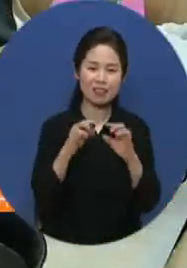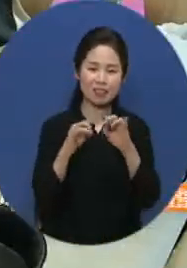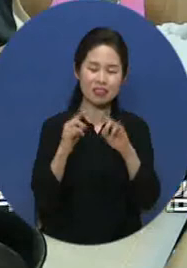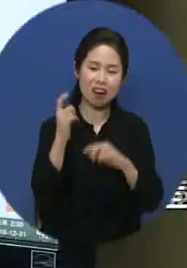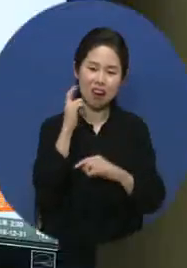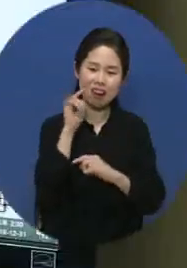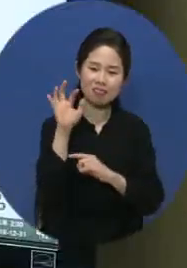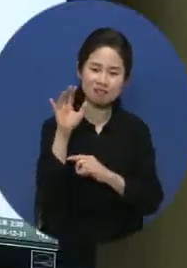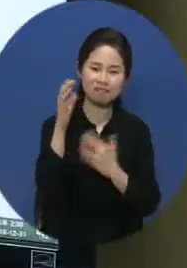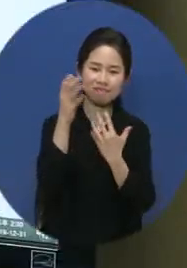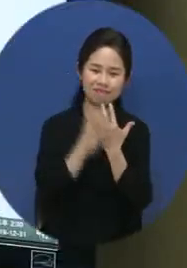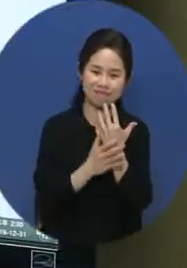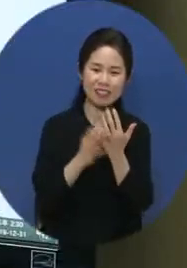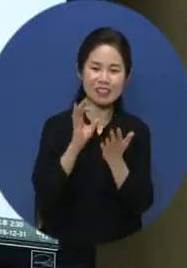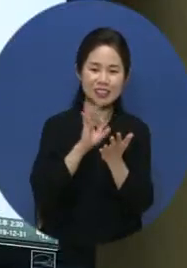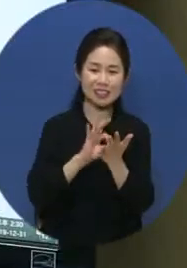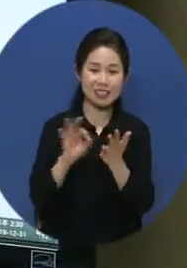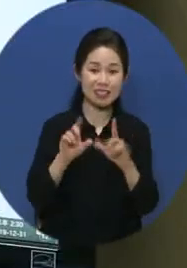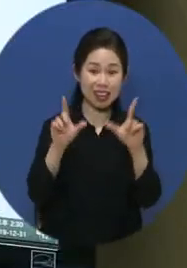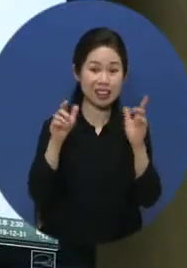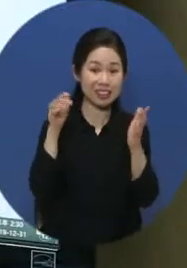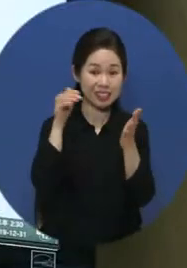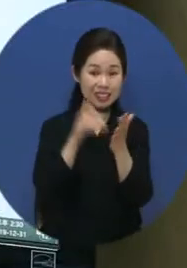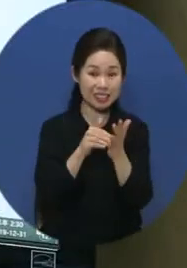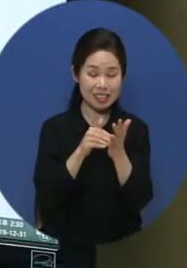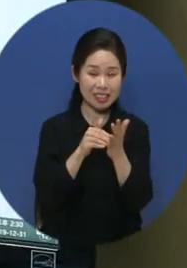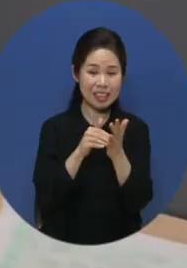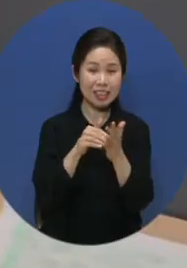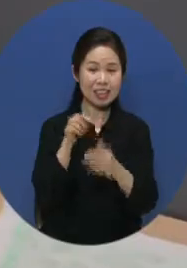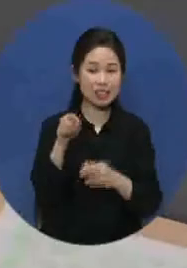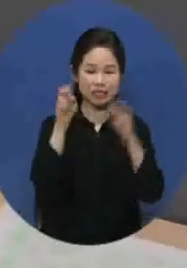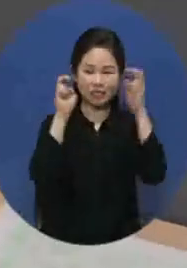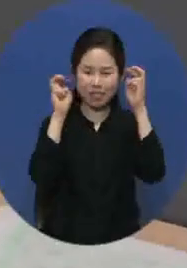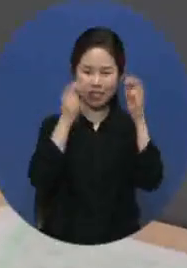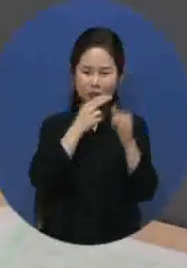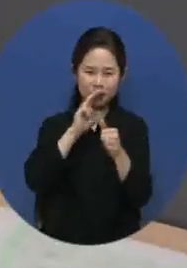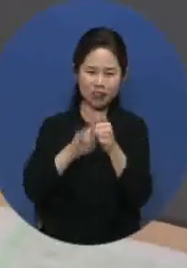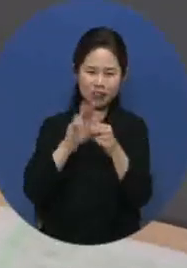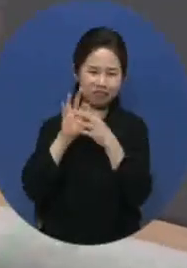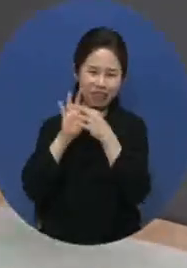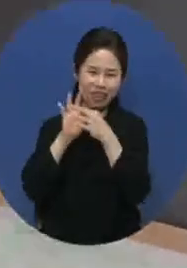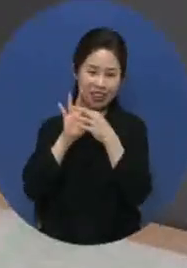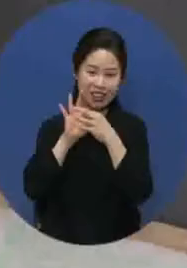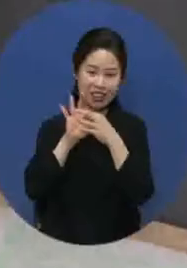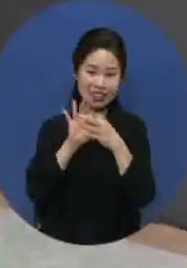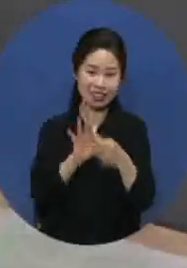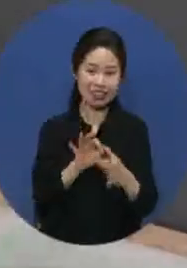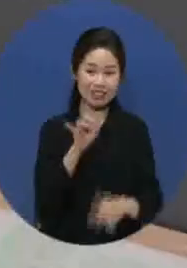그날까지 만드로의 도전은 멈추지 않을 것입니다.